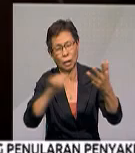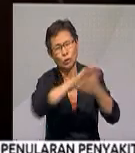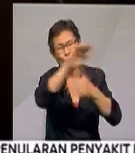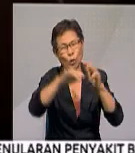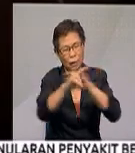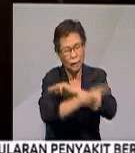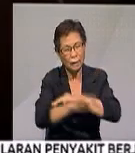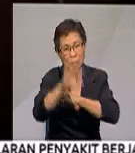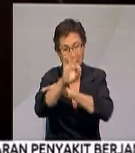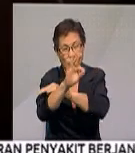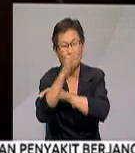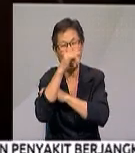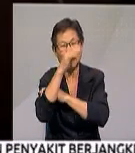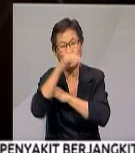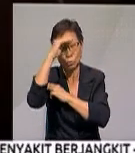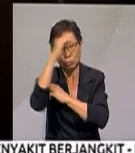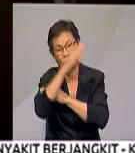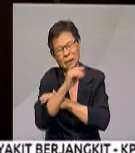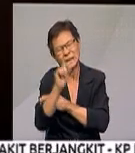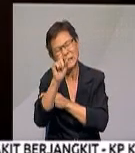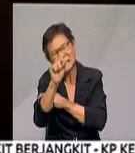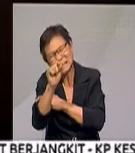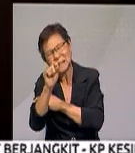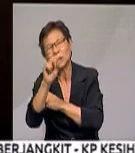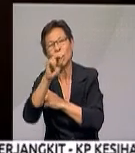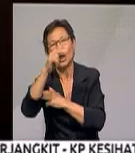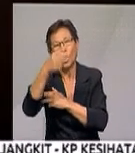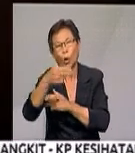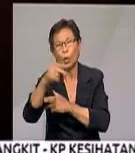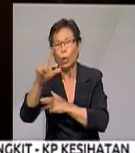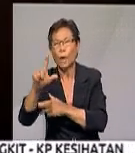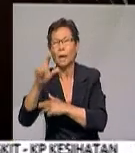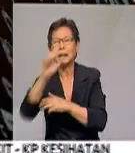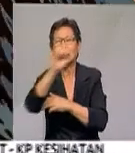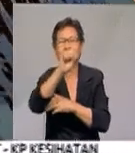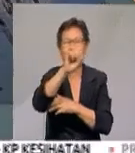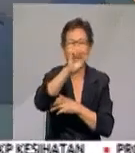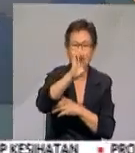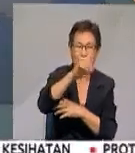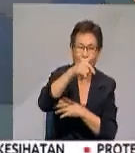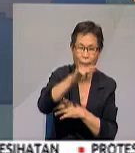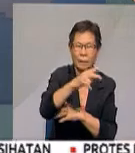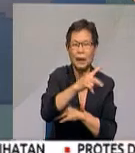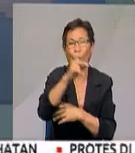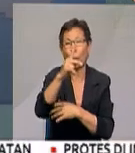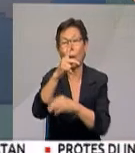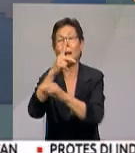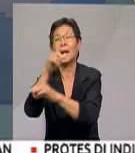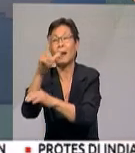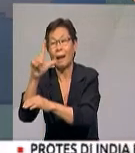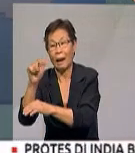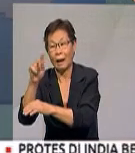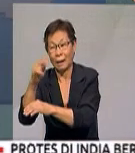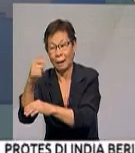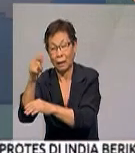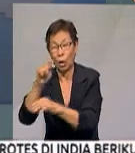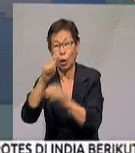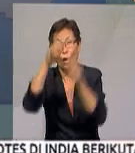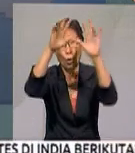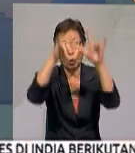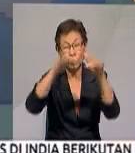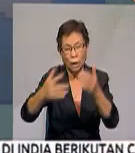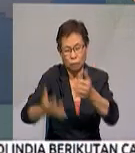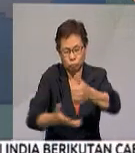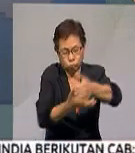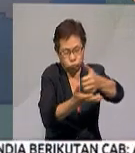Negeri Sembilan, Melaka, Johor dan sedikit di Hulu Langat, Sepang dan juga Kuala Langat. Berdasarkan carapan hujan terkumpul iaitu sehingga